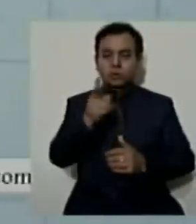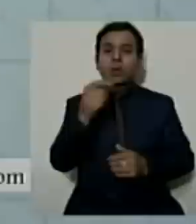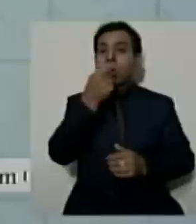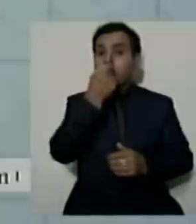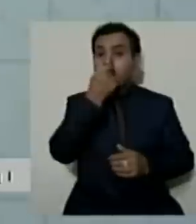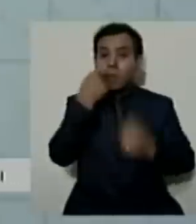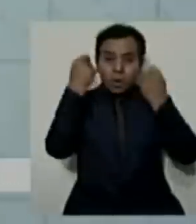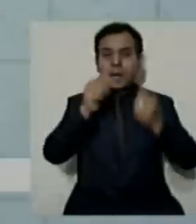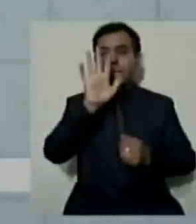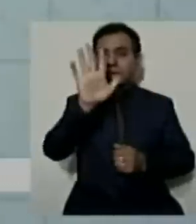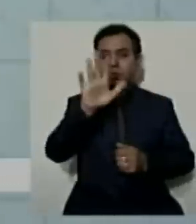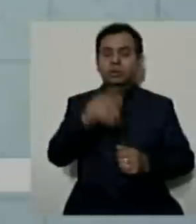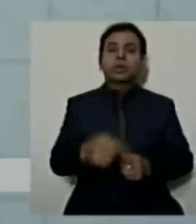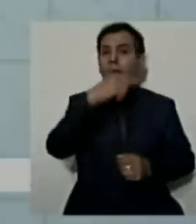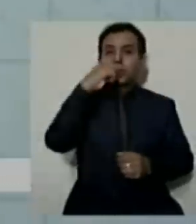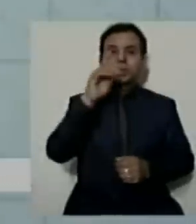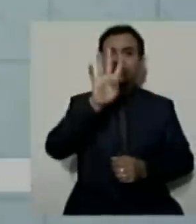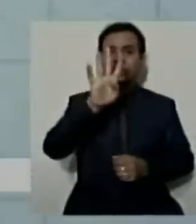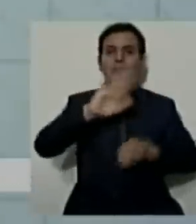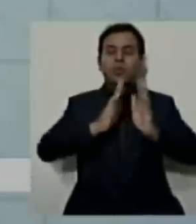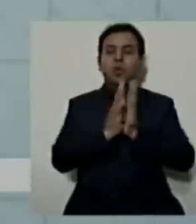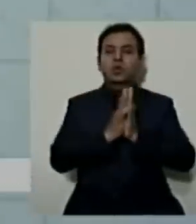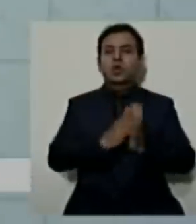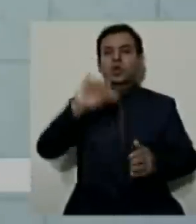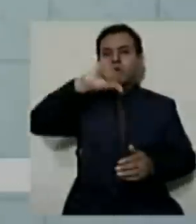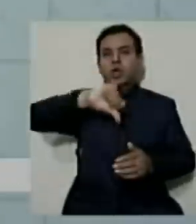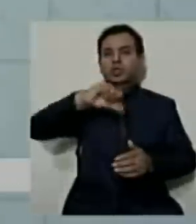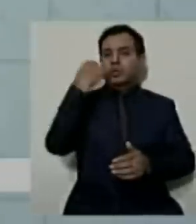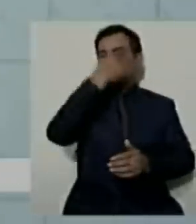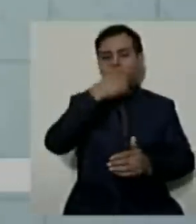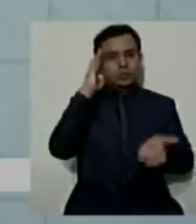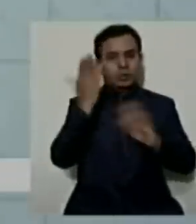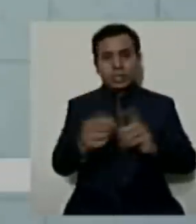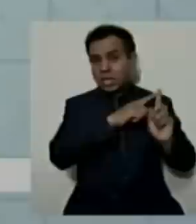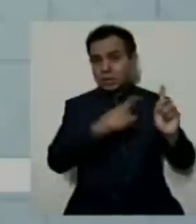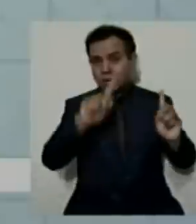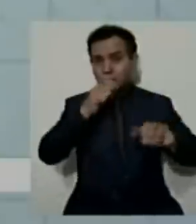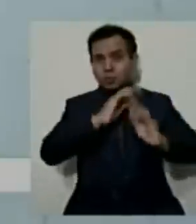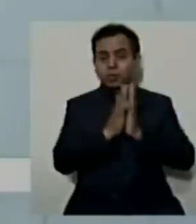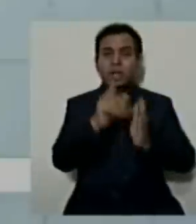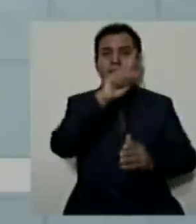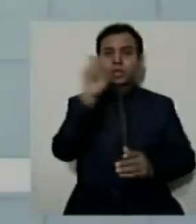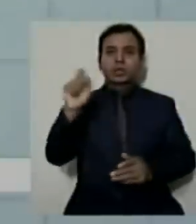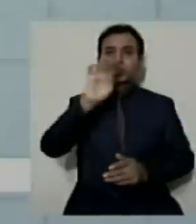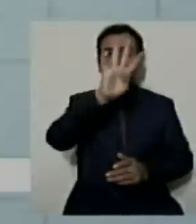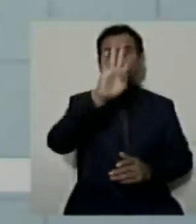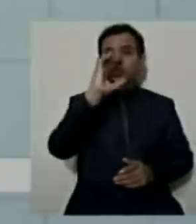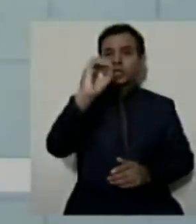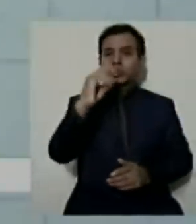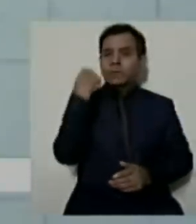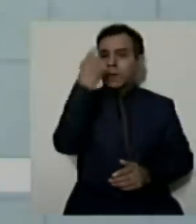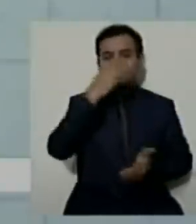এ পর্যন্ত মোট মৃত্যু 140 জন। আমরা যদি বয়সের বিশ্লেষণ করি তাহলে দেখা যাচ্ছে